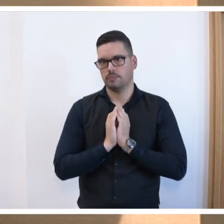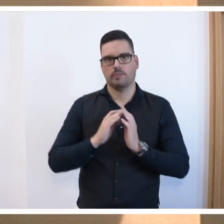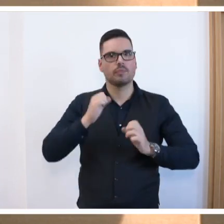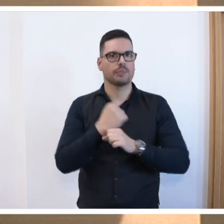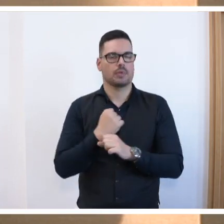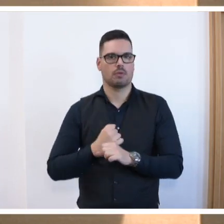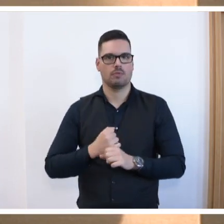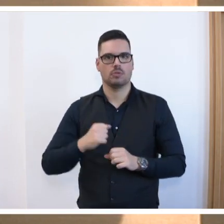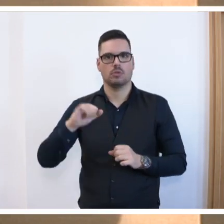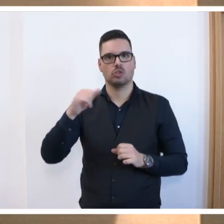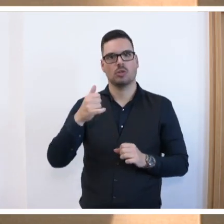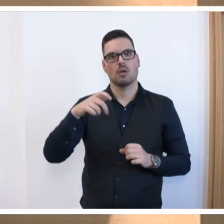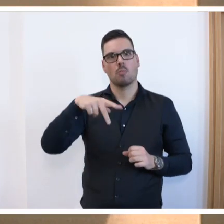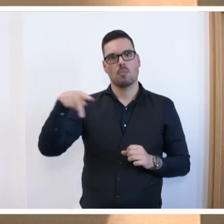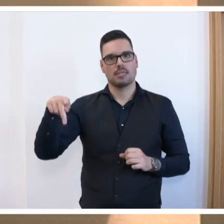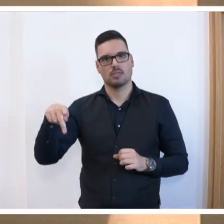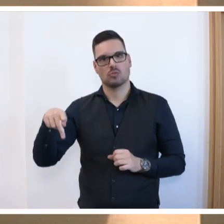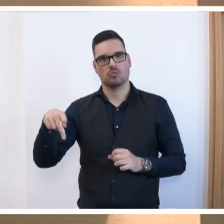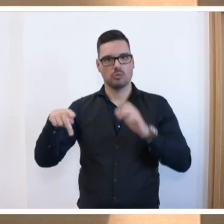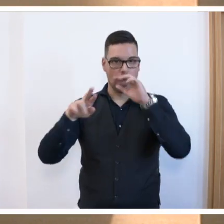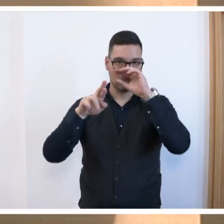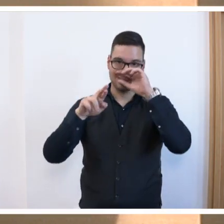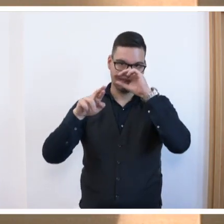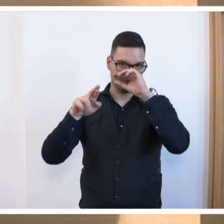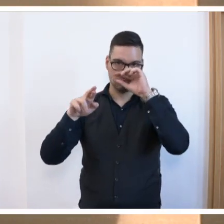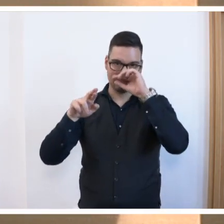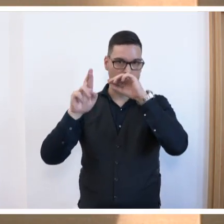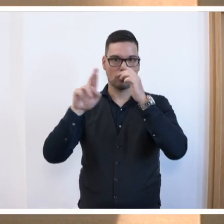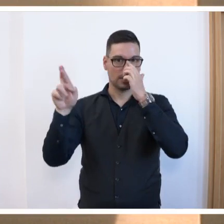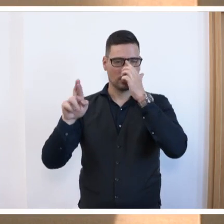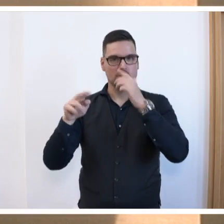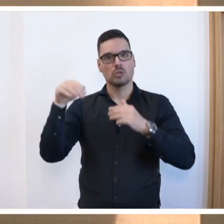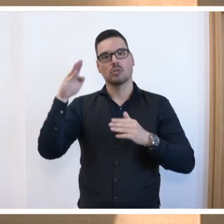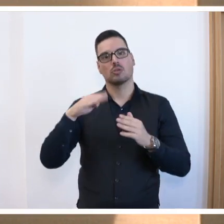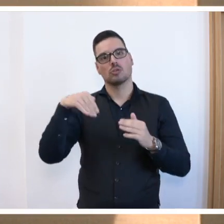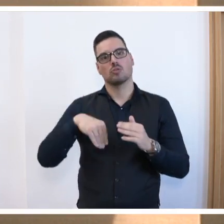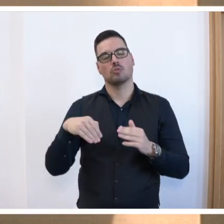Arbeitsalltages von Iuri Popescu aus Rumänien, über den die Süddeutsche Zeitung am